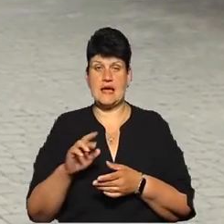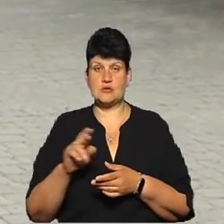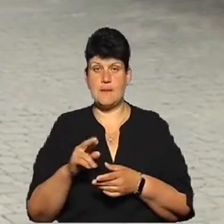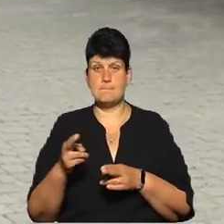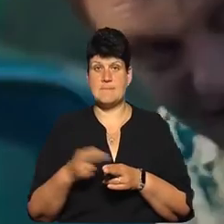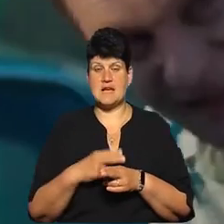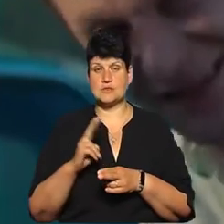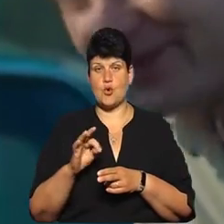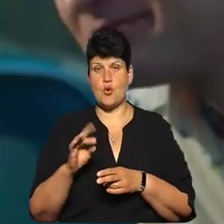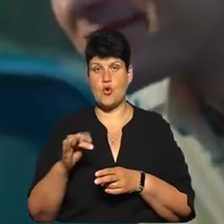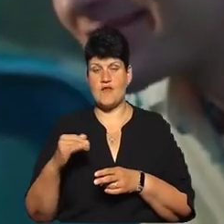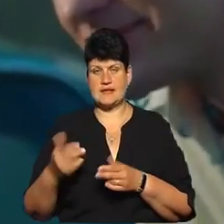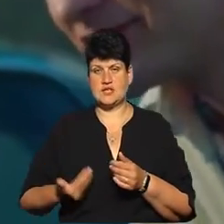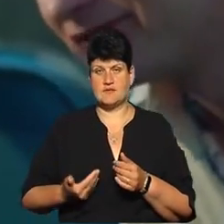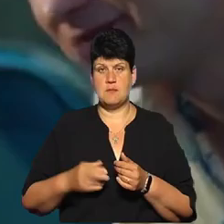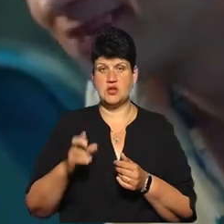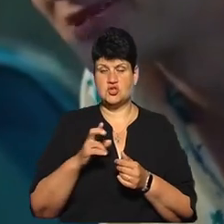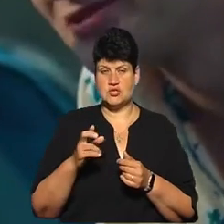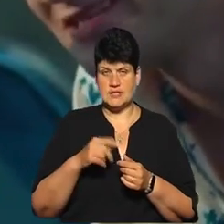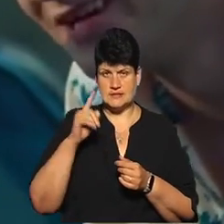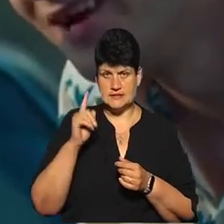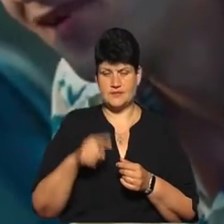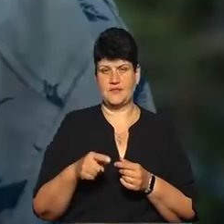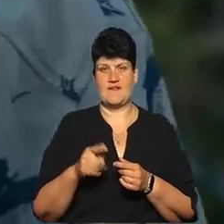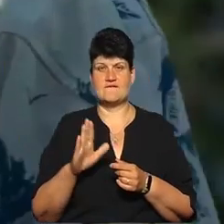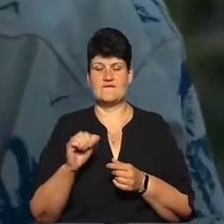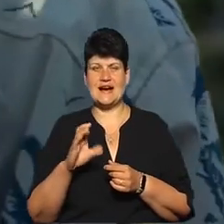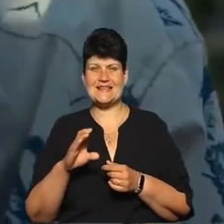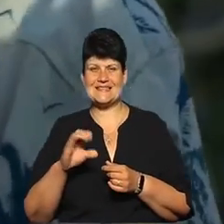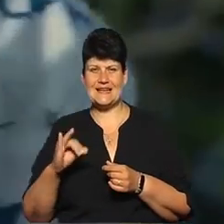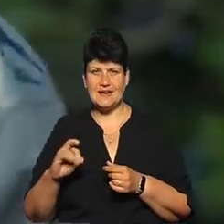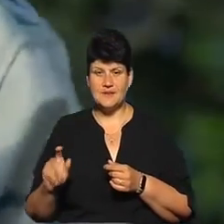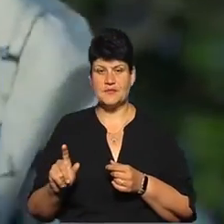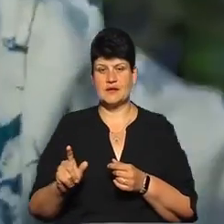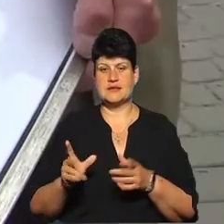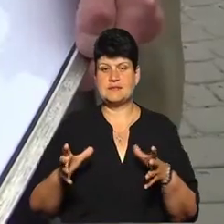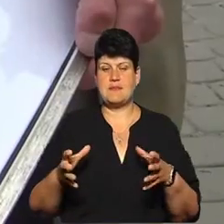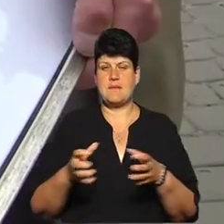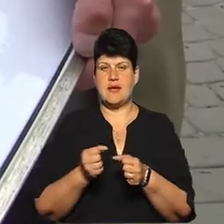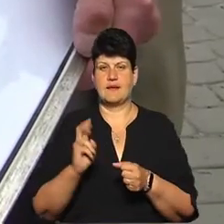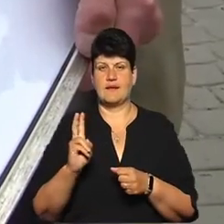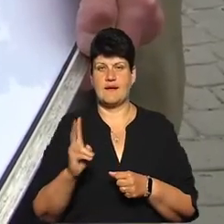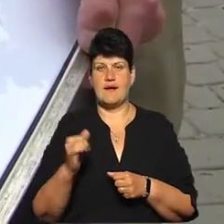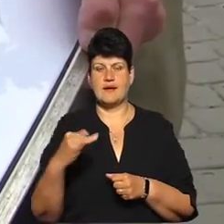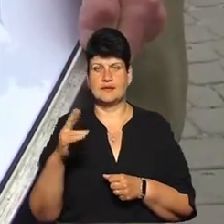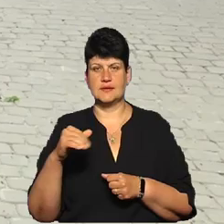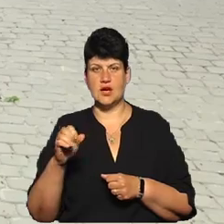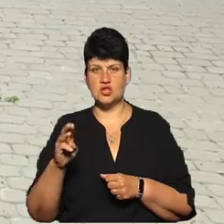живе у Бережанах. Актор відомий роллю Василя у телесеріалі «Спіймати Кайдаша». На аукціон він виставляє картину Олега